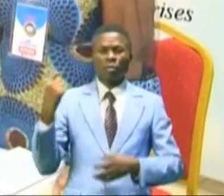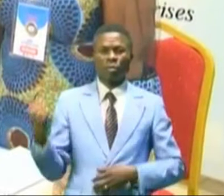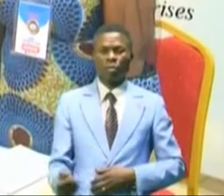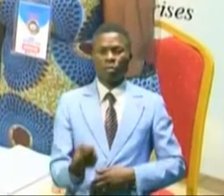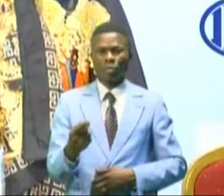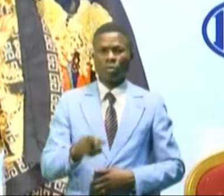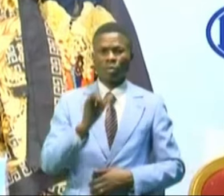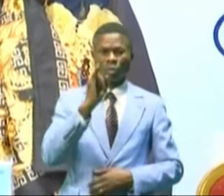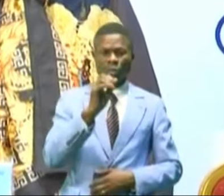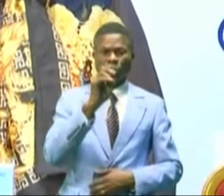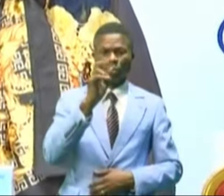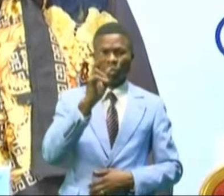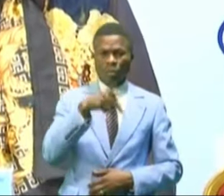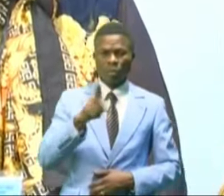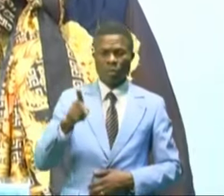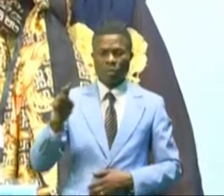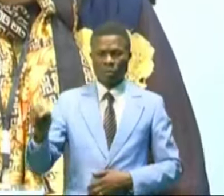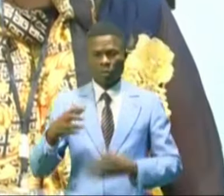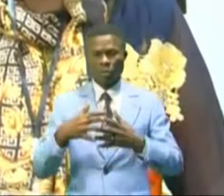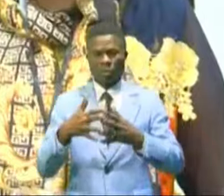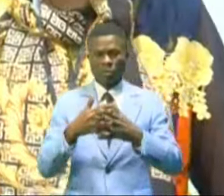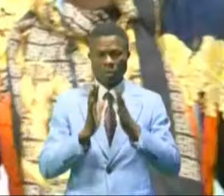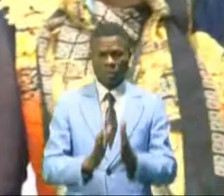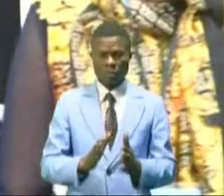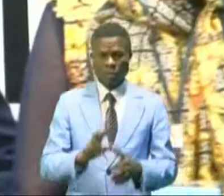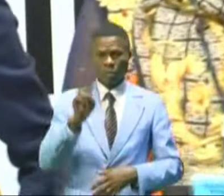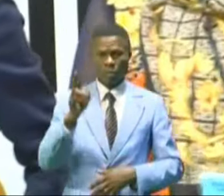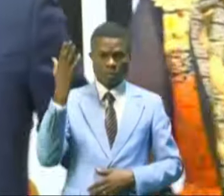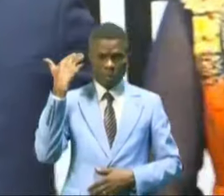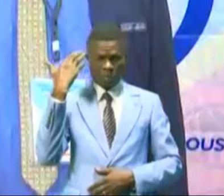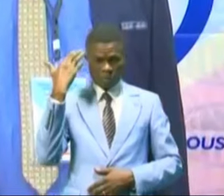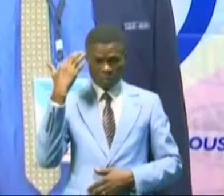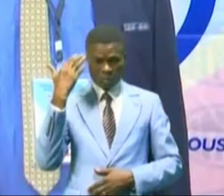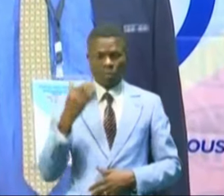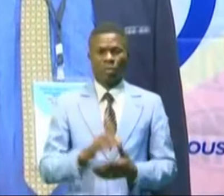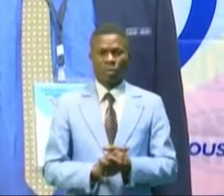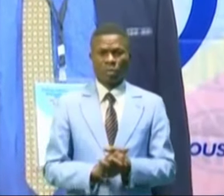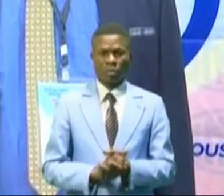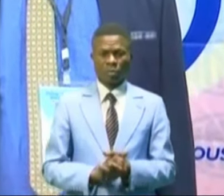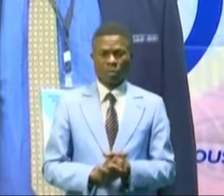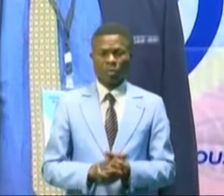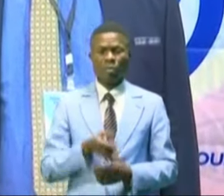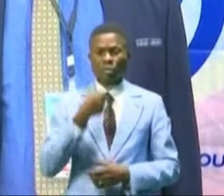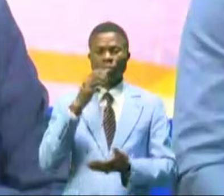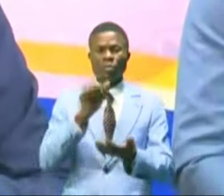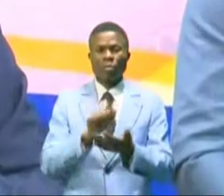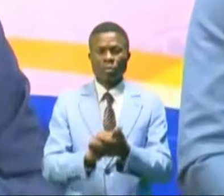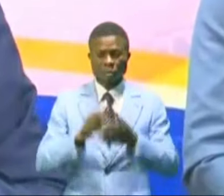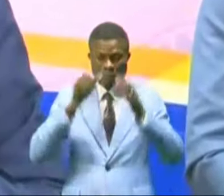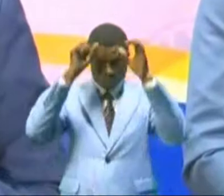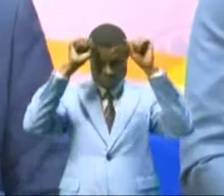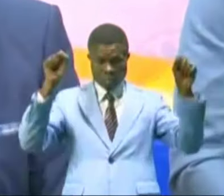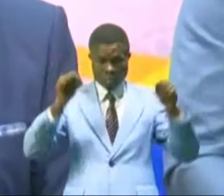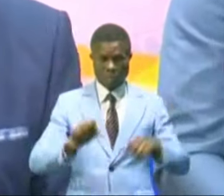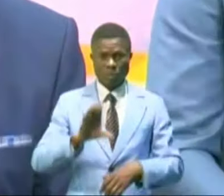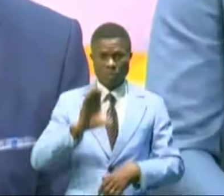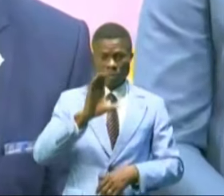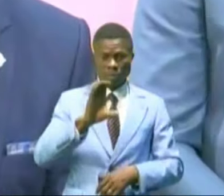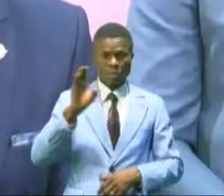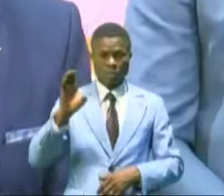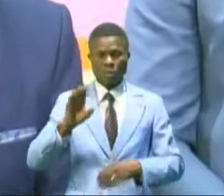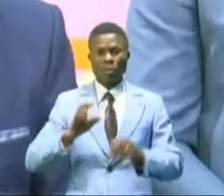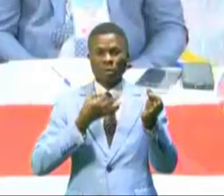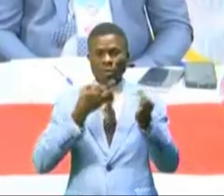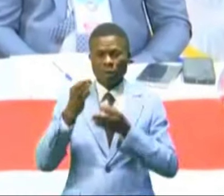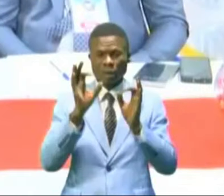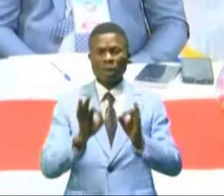l'IMPP et ses partenaires s'est tenue vendredi 24 mai 2024. Faustin Kishiko, président du CCP, a signifié